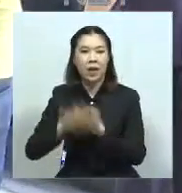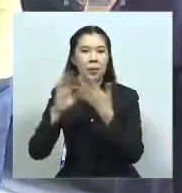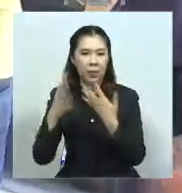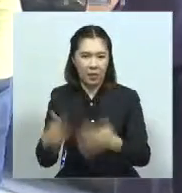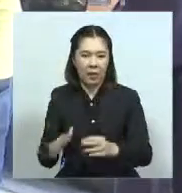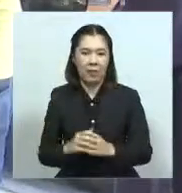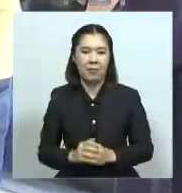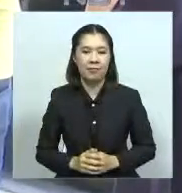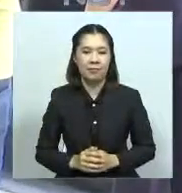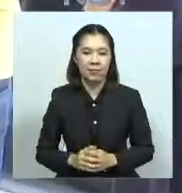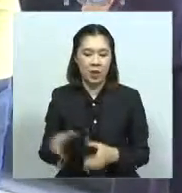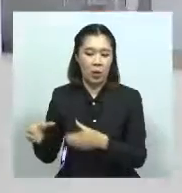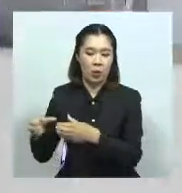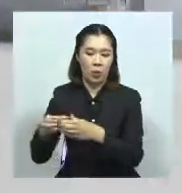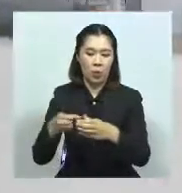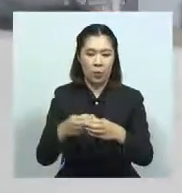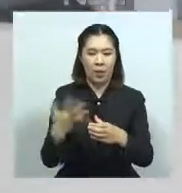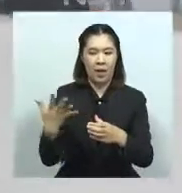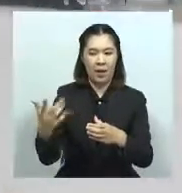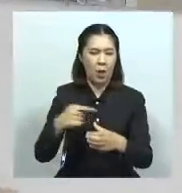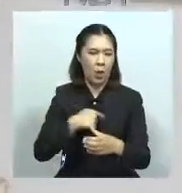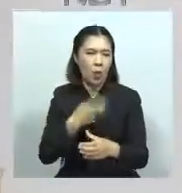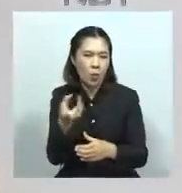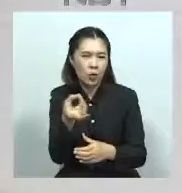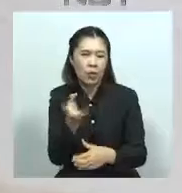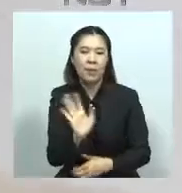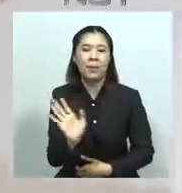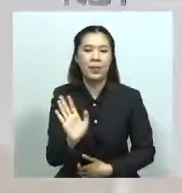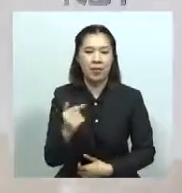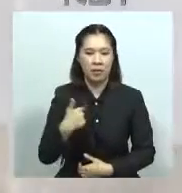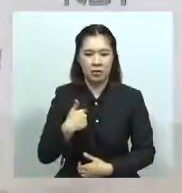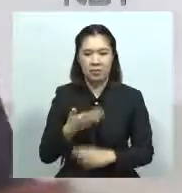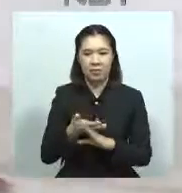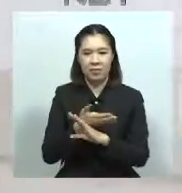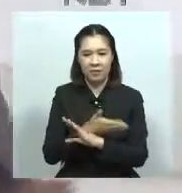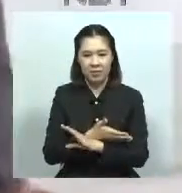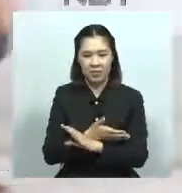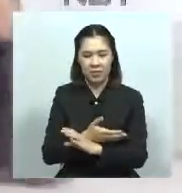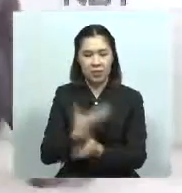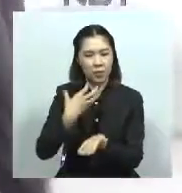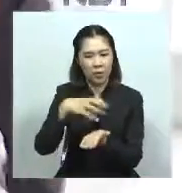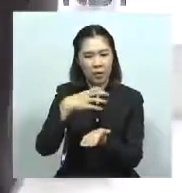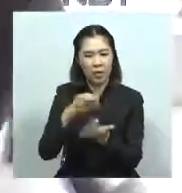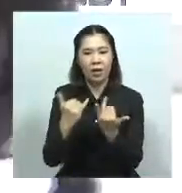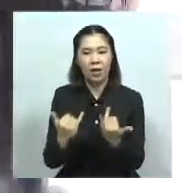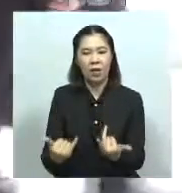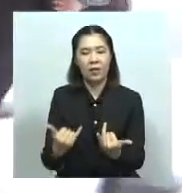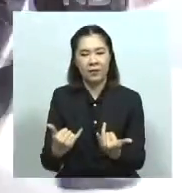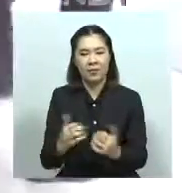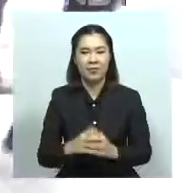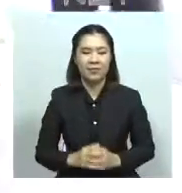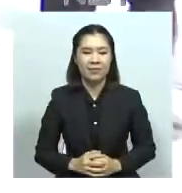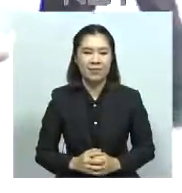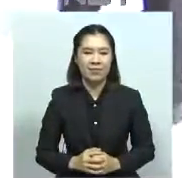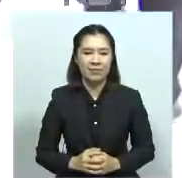ดังนั้นเพื่อไม่ให้5พรรคการเมืองเกิดความน้อยใจจึงเกิดการแถลงข่าวของพรรคพลังประชารัฐในวันนี้ขึ้นมา ส่